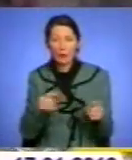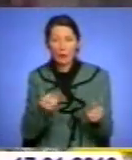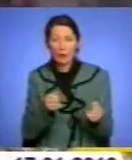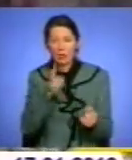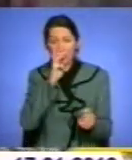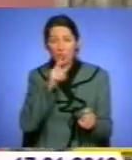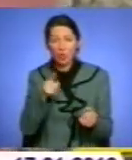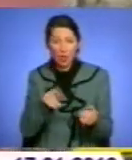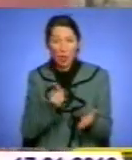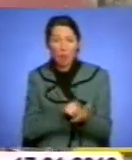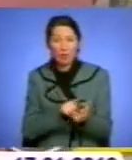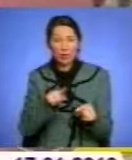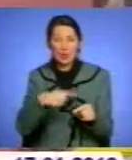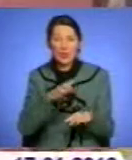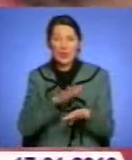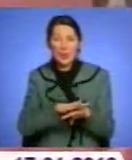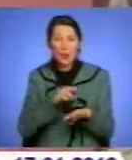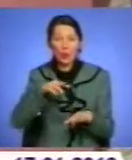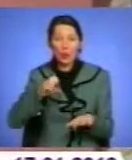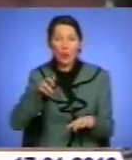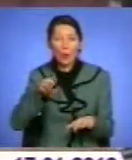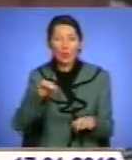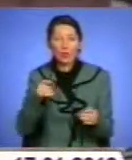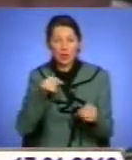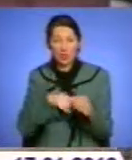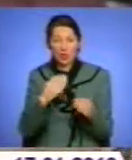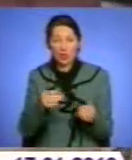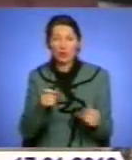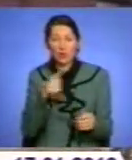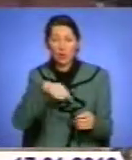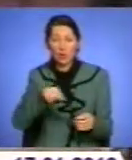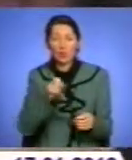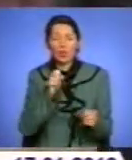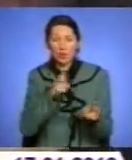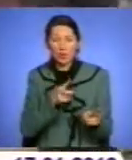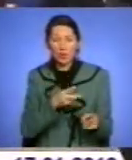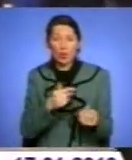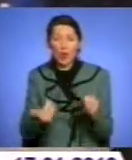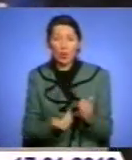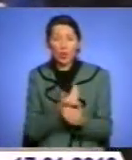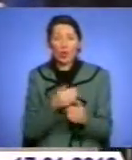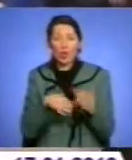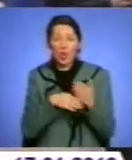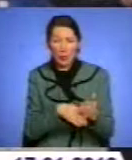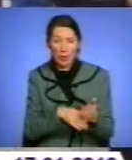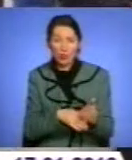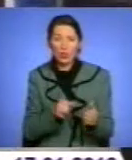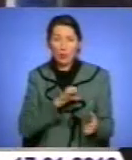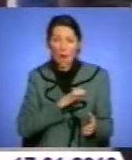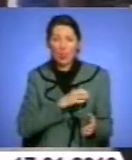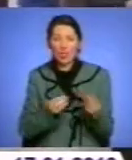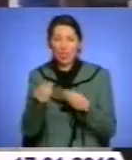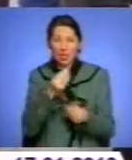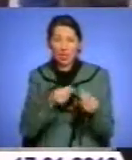пенсію через банкомати, значить ви у зоні ризику. Новітній метод збагачення шахраїв – це афери з банківськими картками.